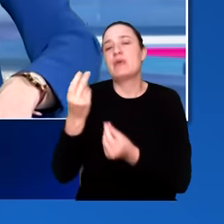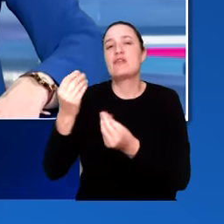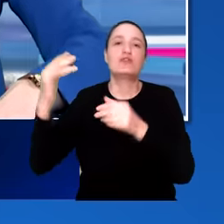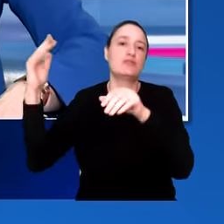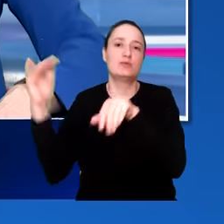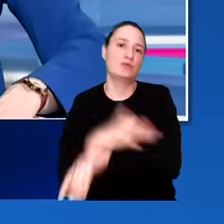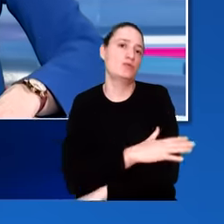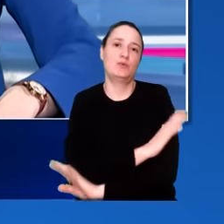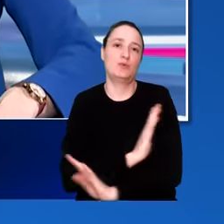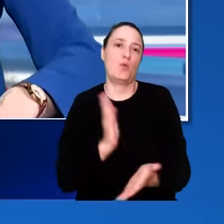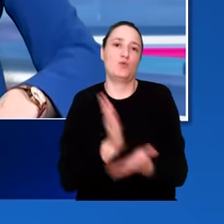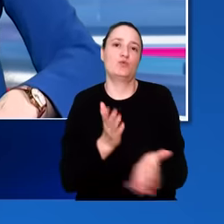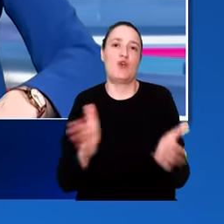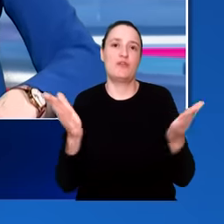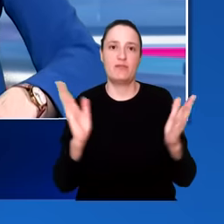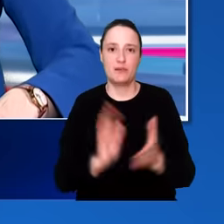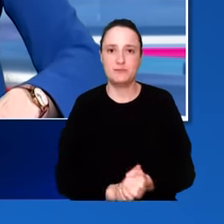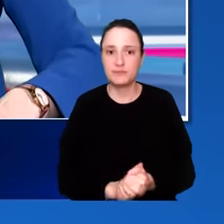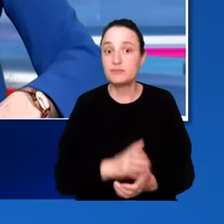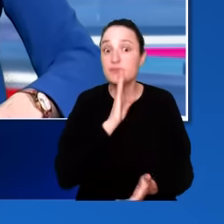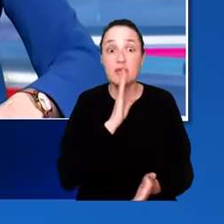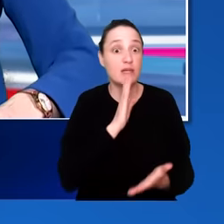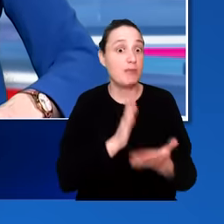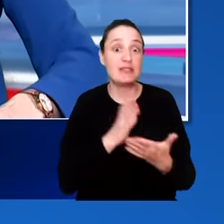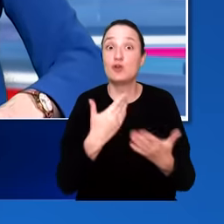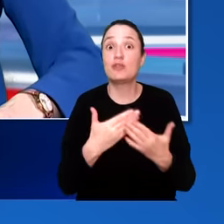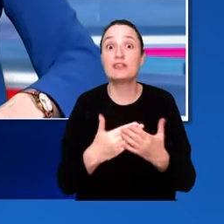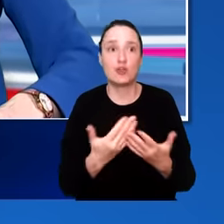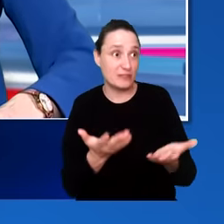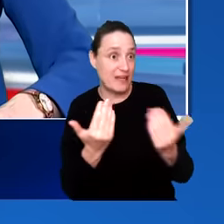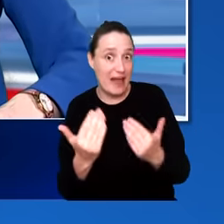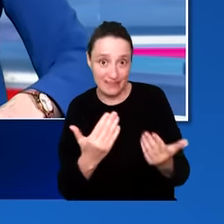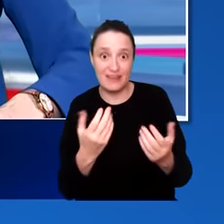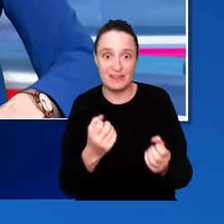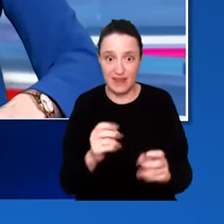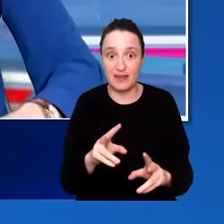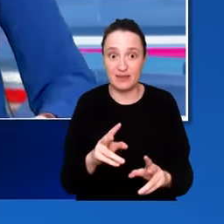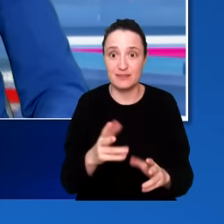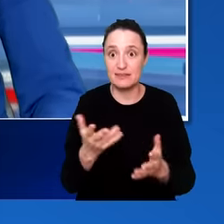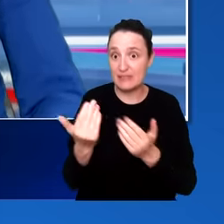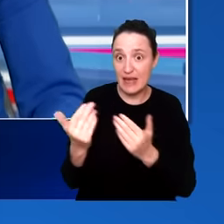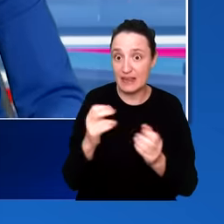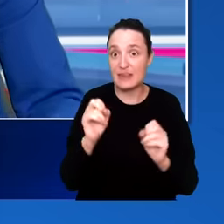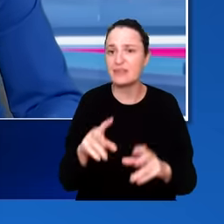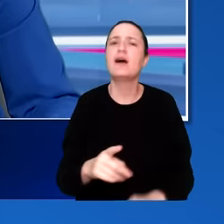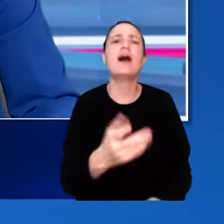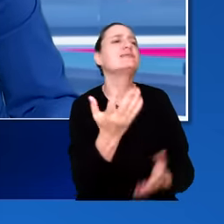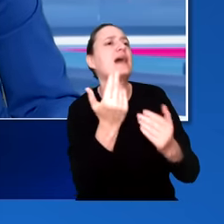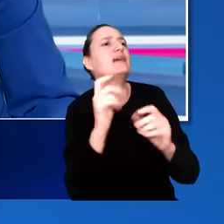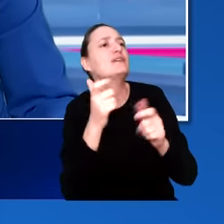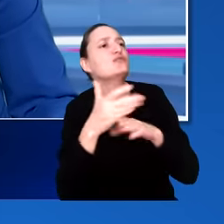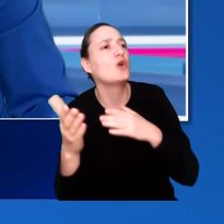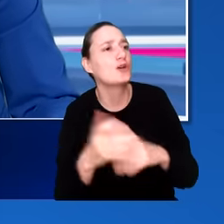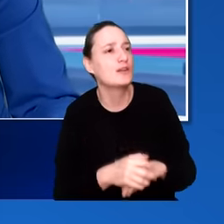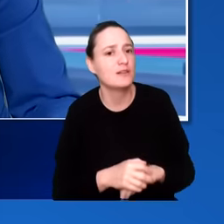naprawdę chyba tylko i wyłącznie na zachętę. Bo przecież absolutnie żadna... A na zachętę do czego? Pan wie?